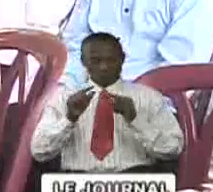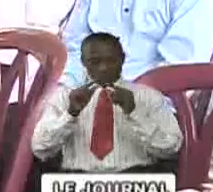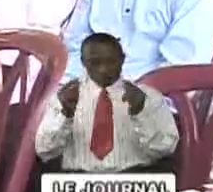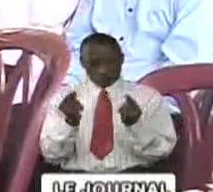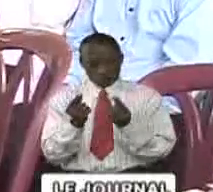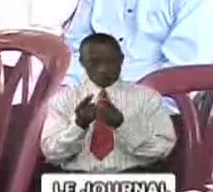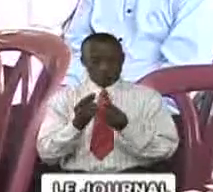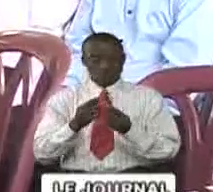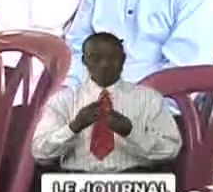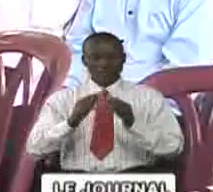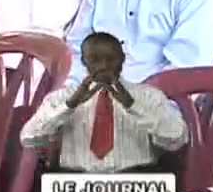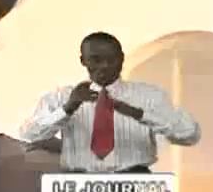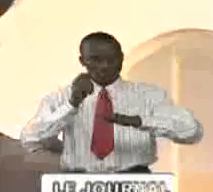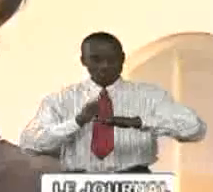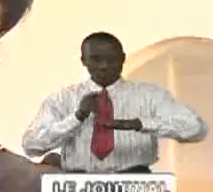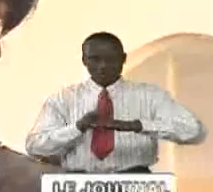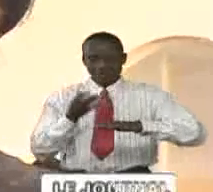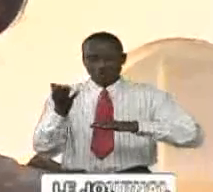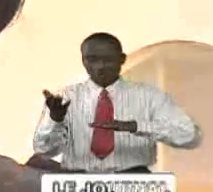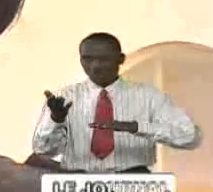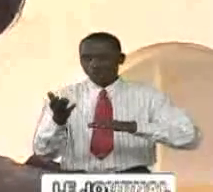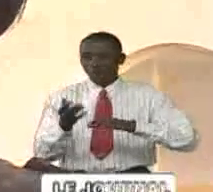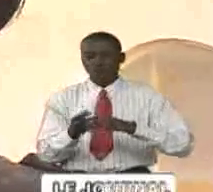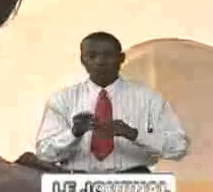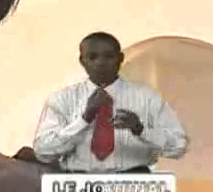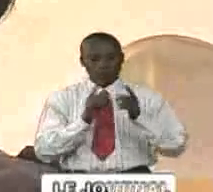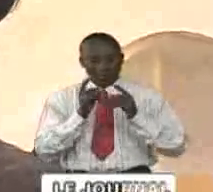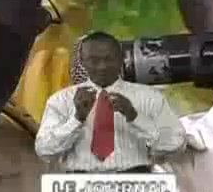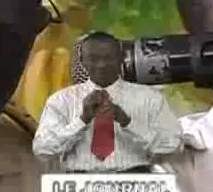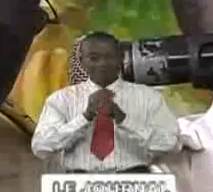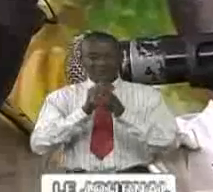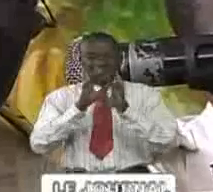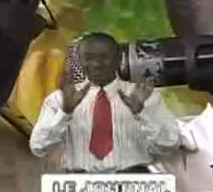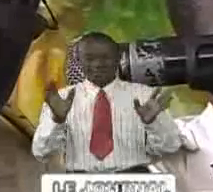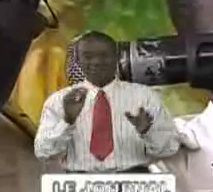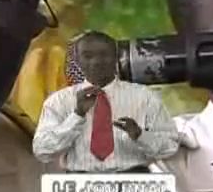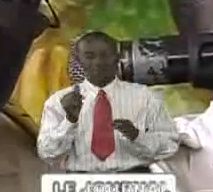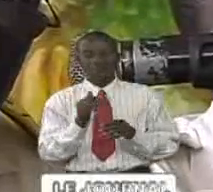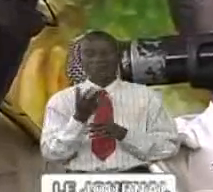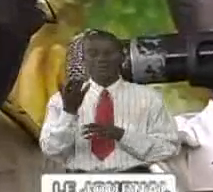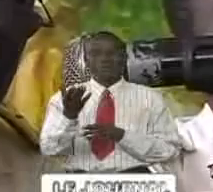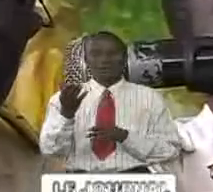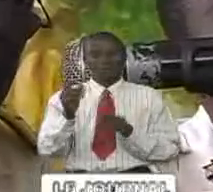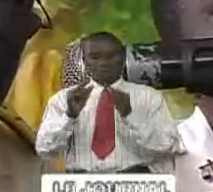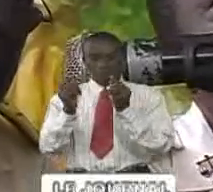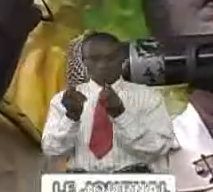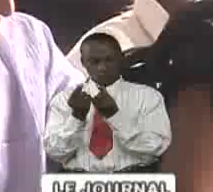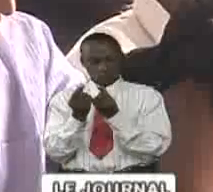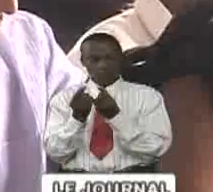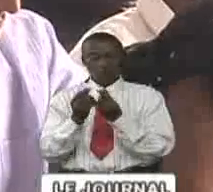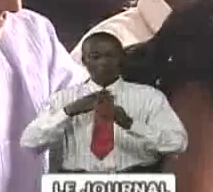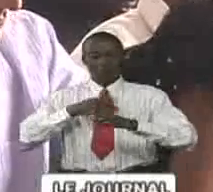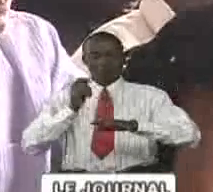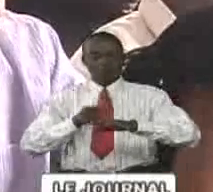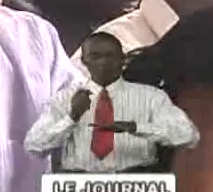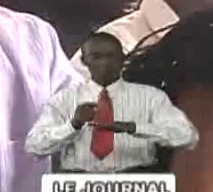prévenus, car ces derniers sont plutôt leurs clients. Ils demandent par conséquent à la haute cour militaire de rejeter cette réception